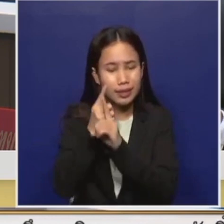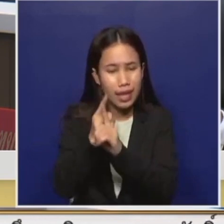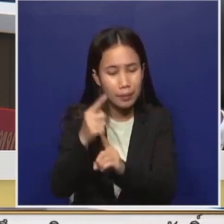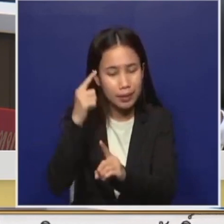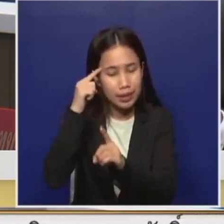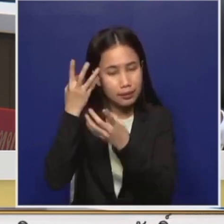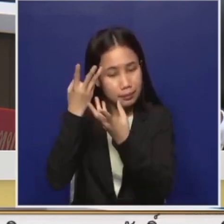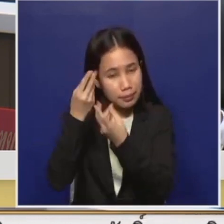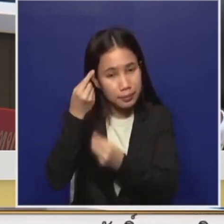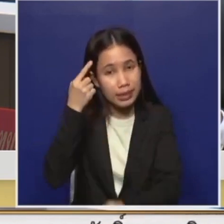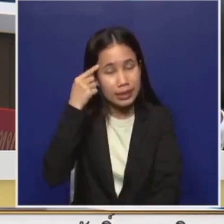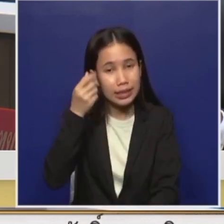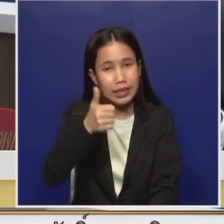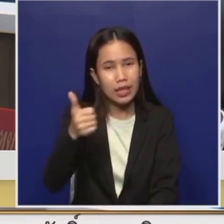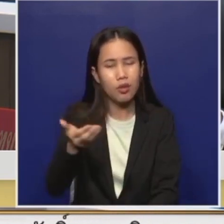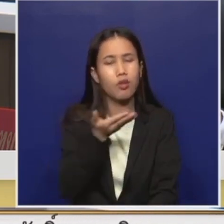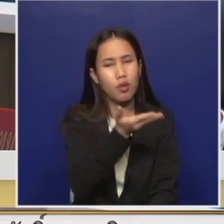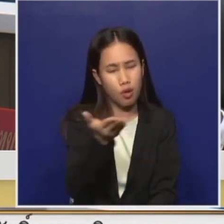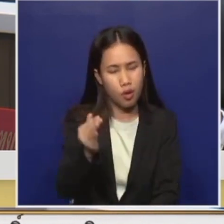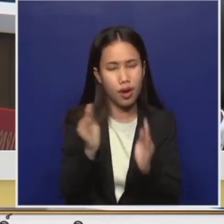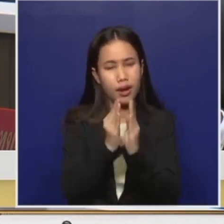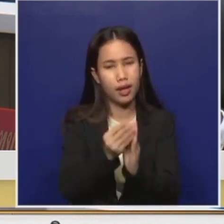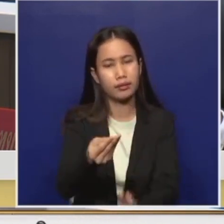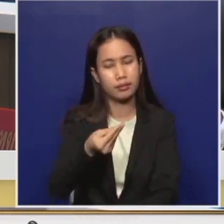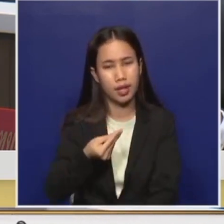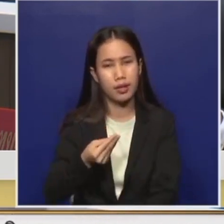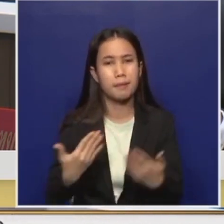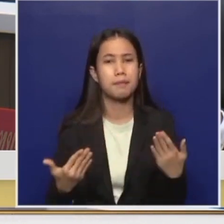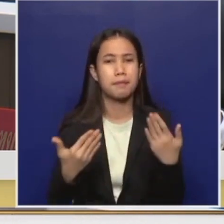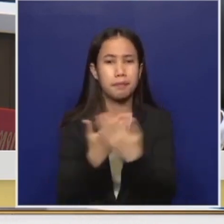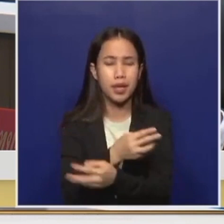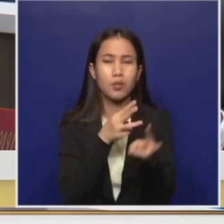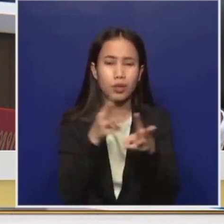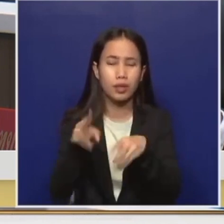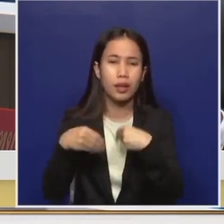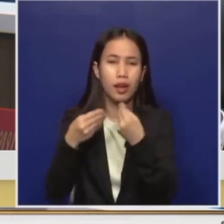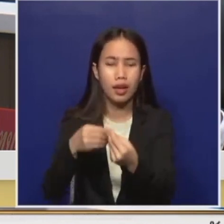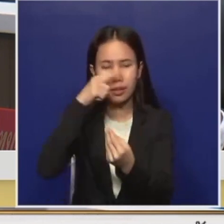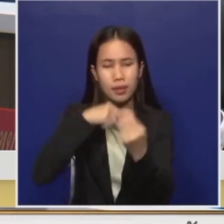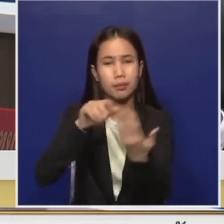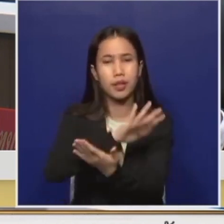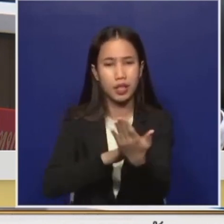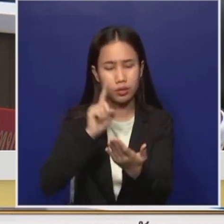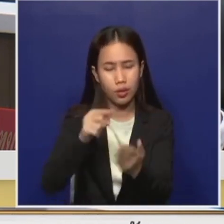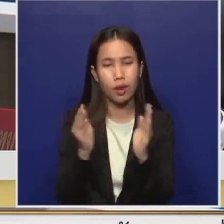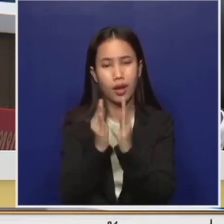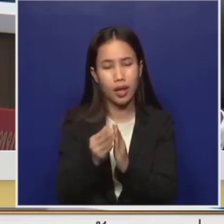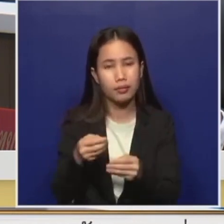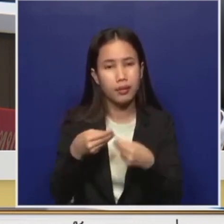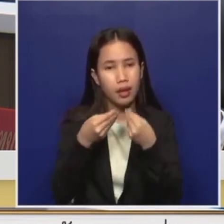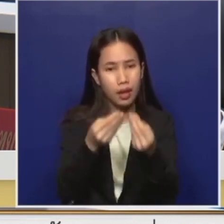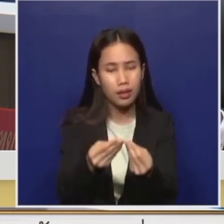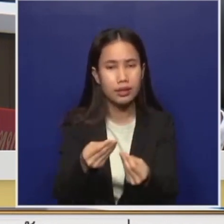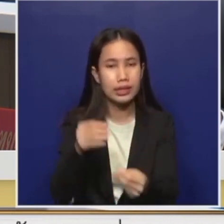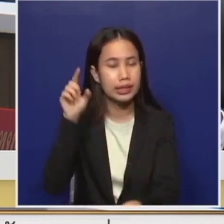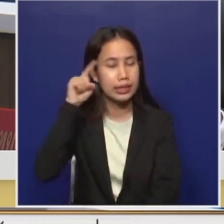กิน default่าการระทานนะครับ มาเปลยนแปลงในส่งที่ดีให้กับบานกันเมืองเรามาช่วยลงคะแนน ไม่ไว้วั